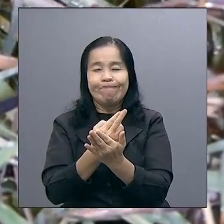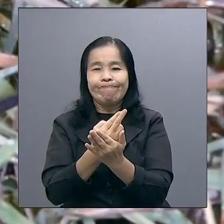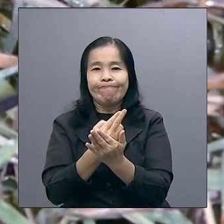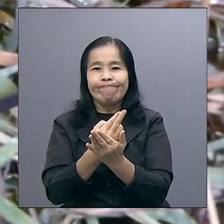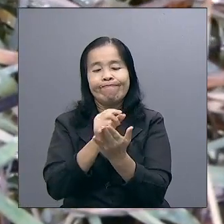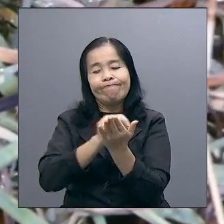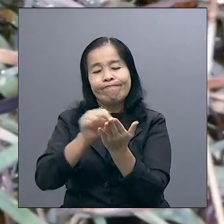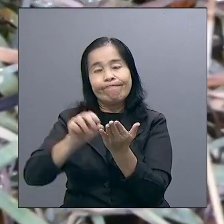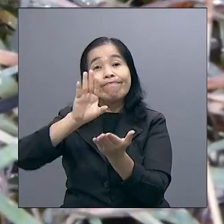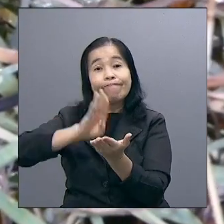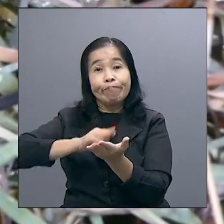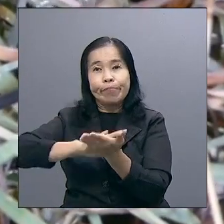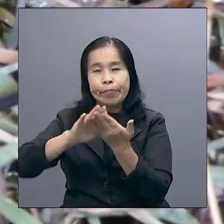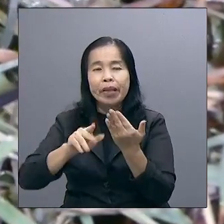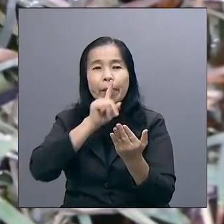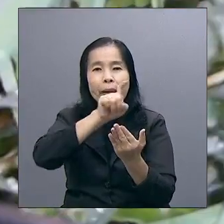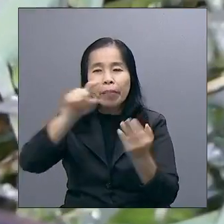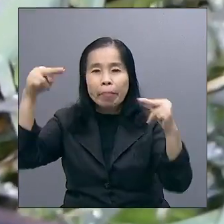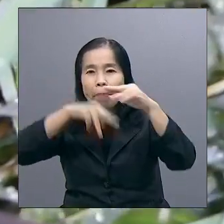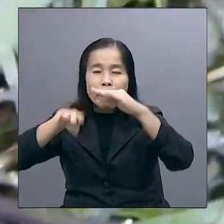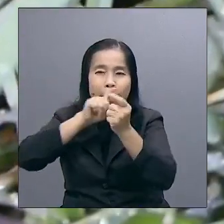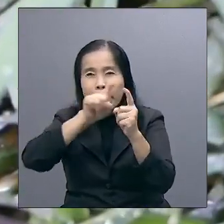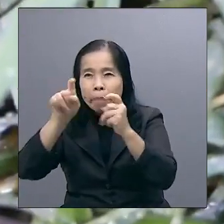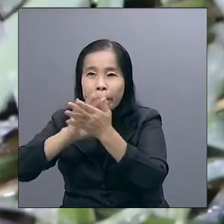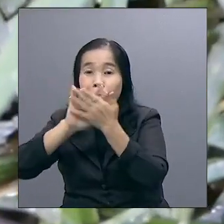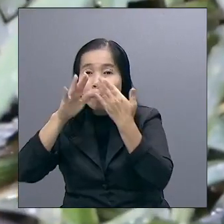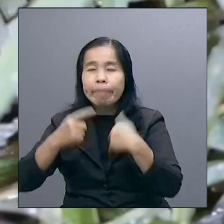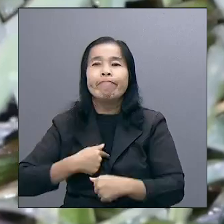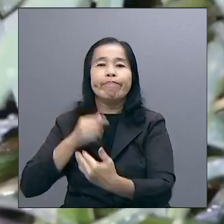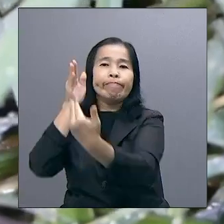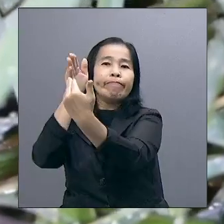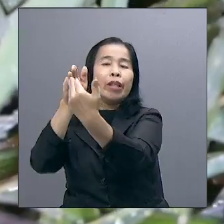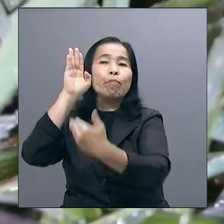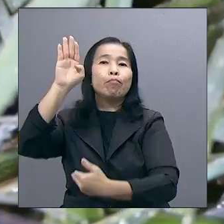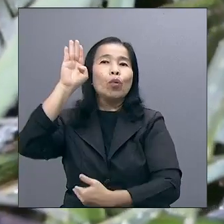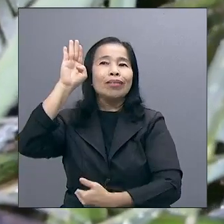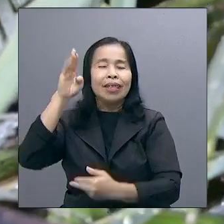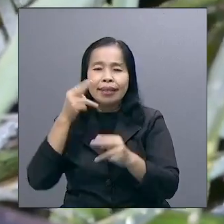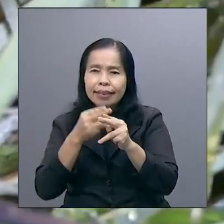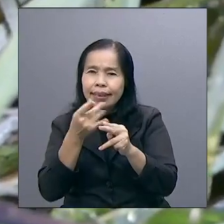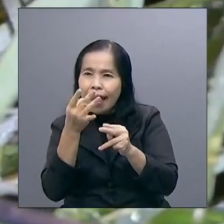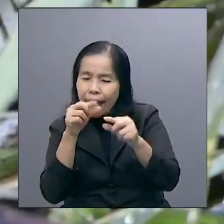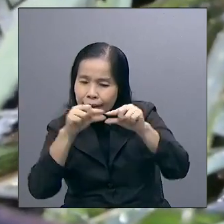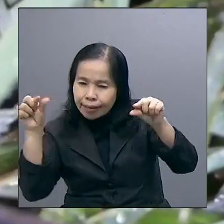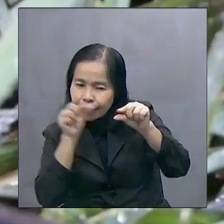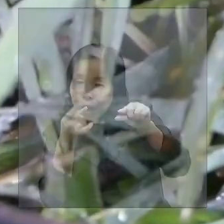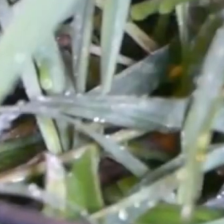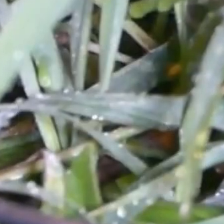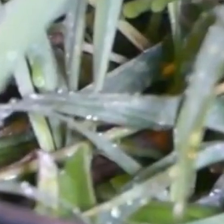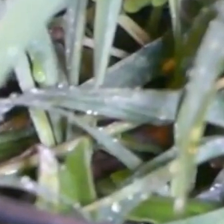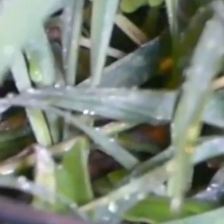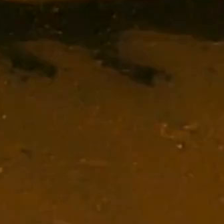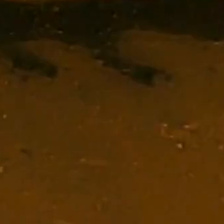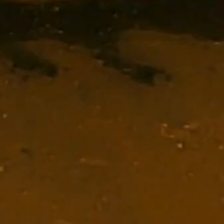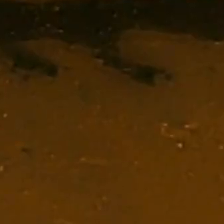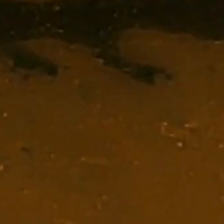คะกสอบปักทำเอาไว้เบื้องต้นก่อนทจะติดตามบิษัทเจ้าของสายสื่อสารมาดำเมินการทางกฎหมายต่อไปเอา